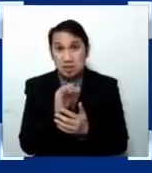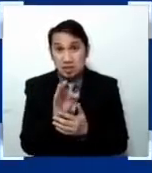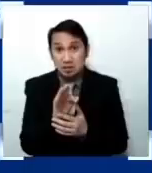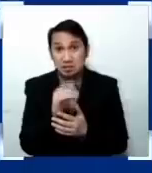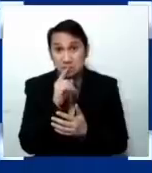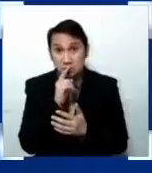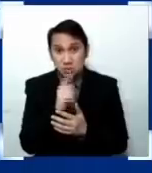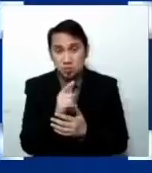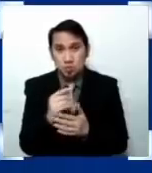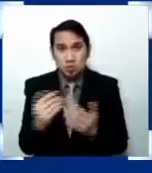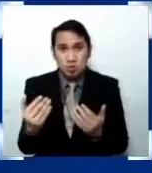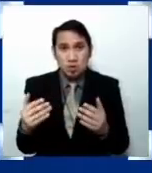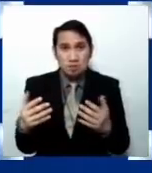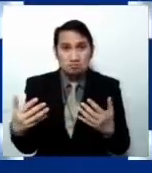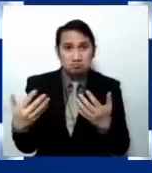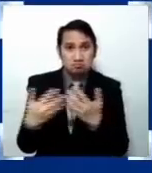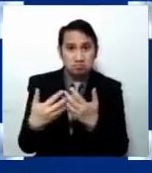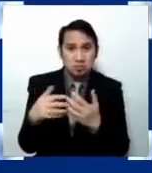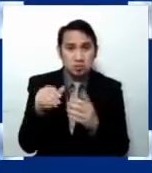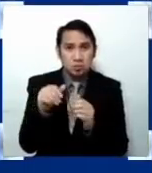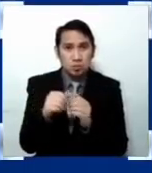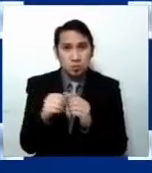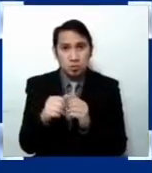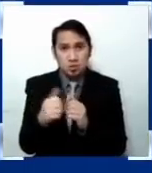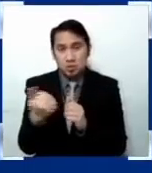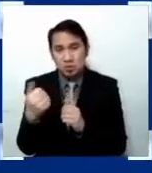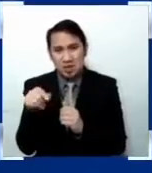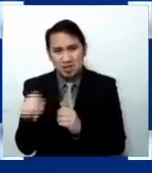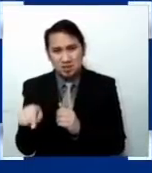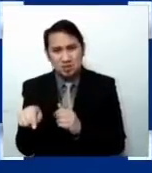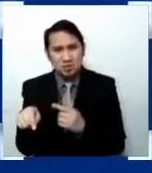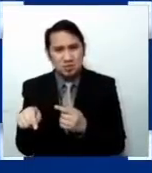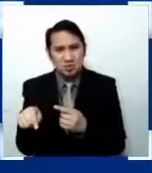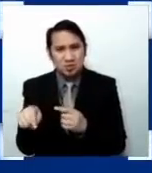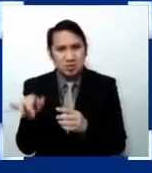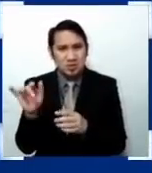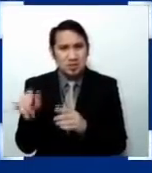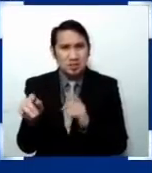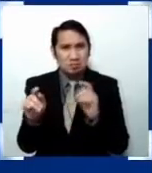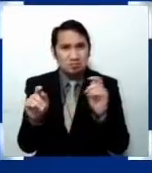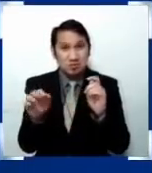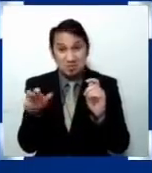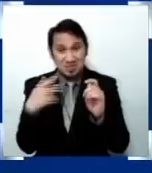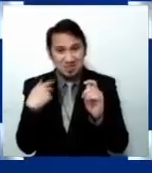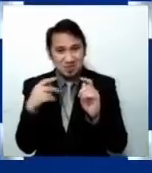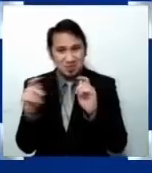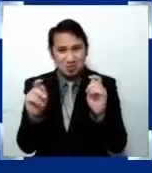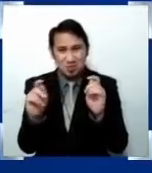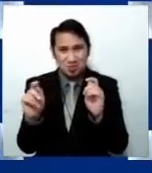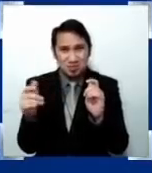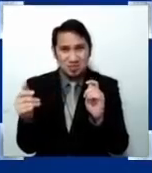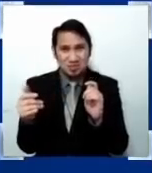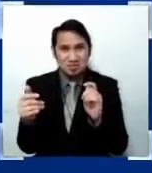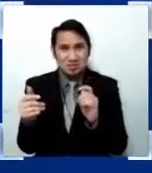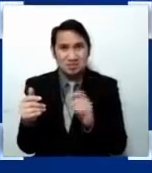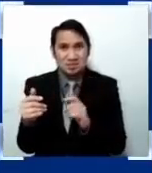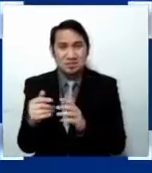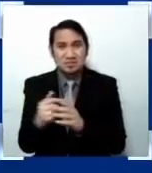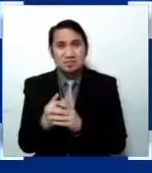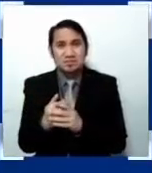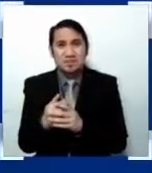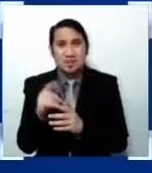equal or superior or inferior to tocilizumab. Kasi the experience with tocilizumab is much